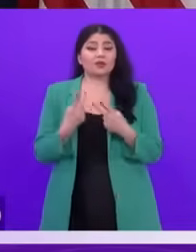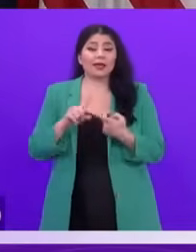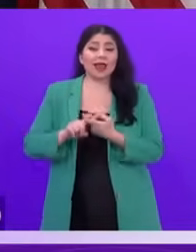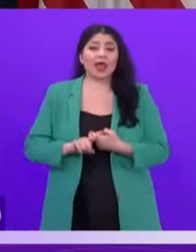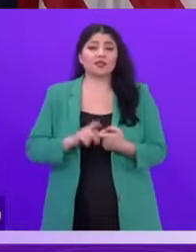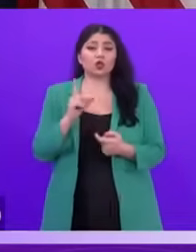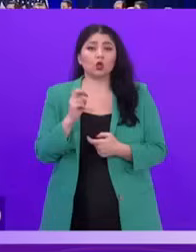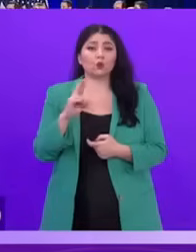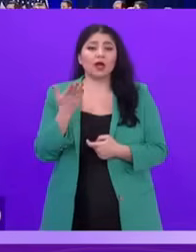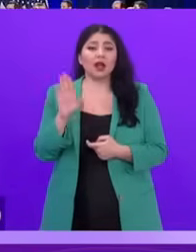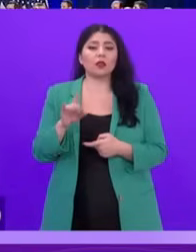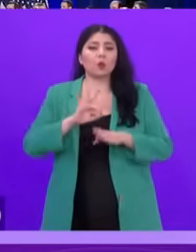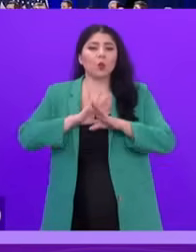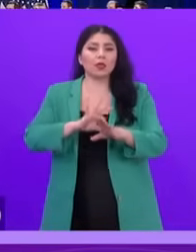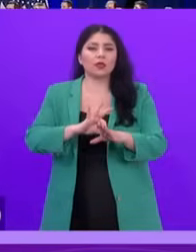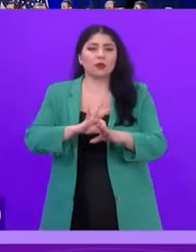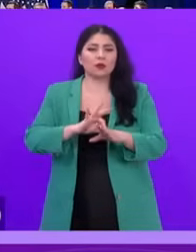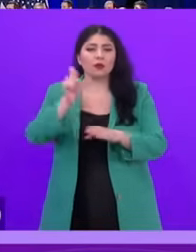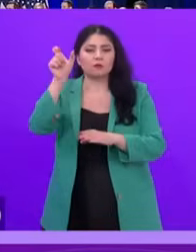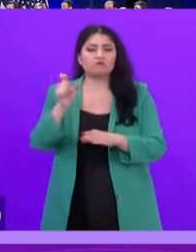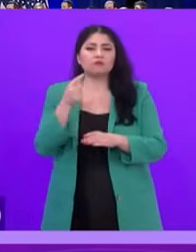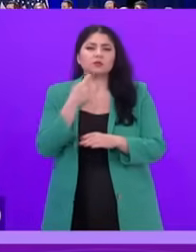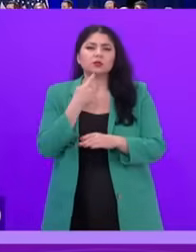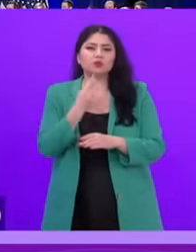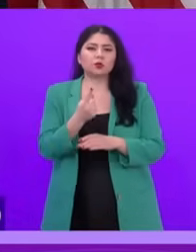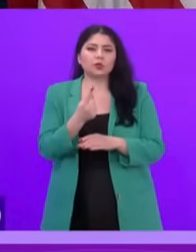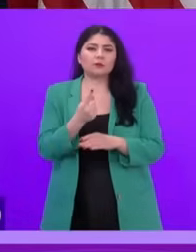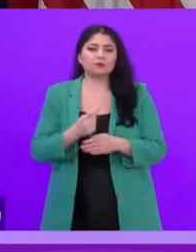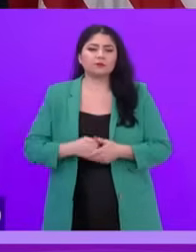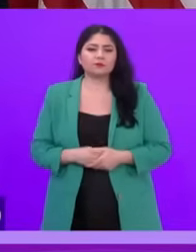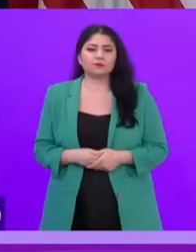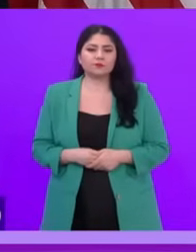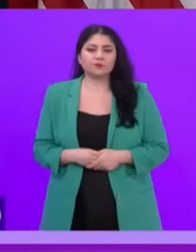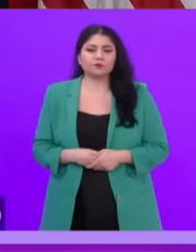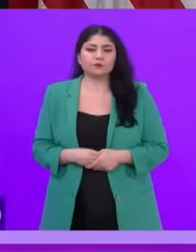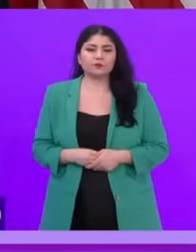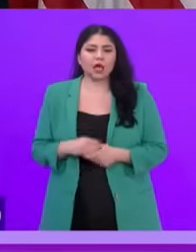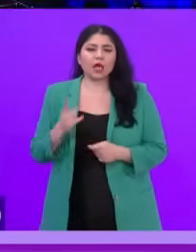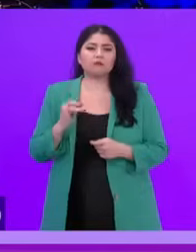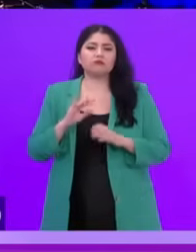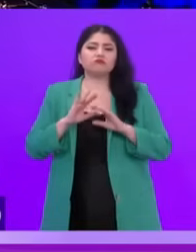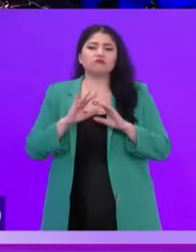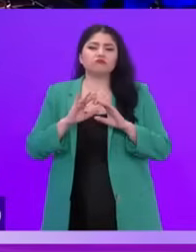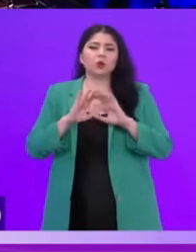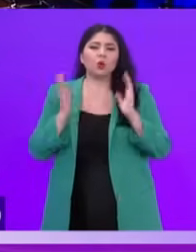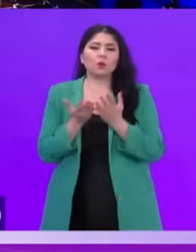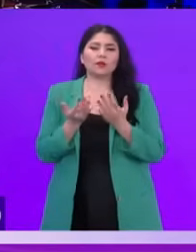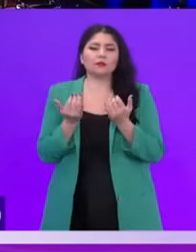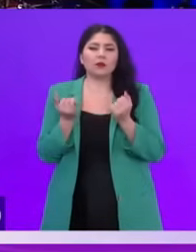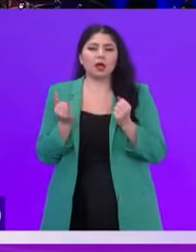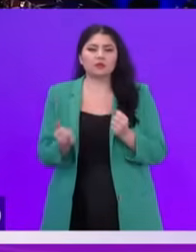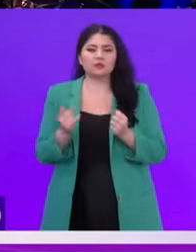Trump îl are cu acești lideri, hai să spunem, iliberali ai lumii de astăzi. Relația sa